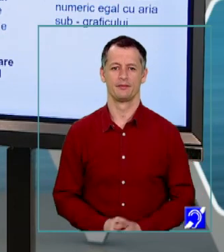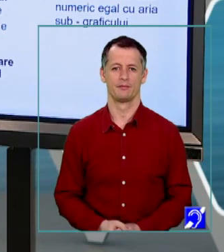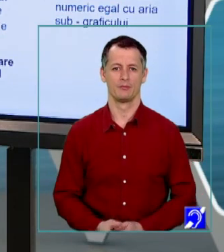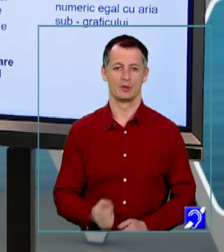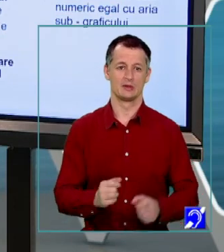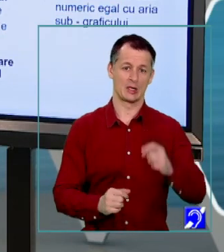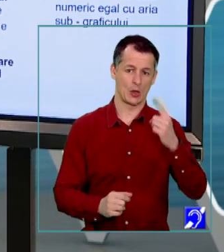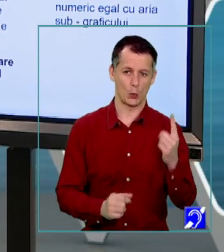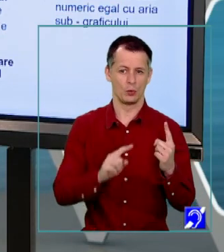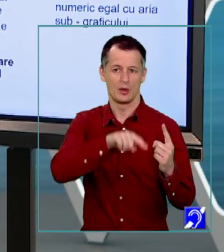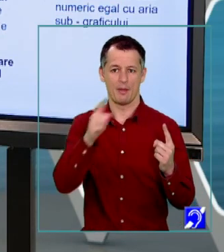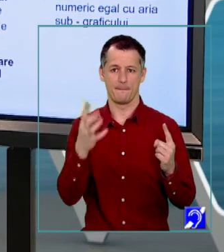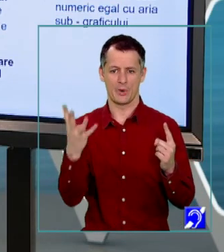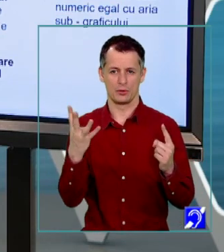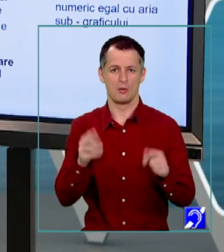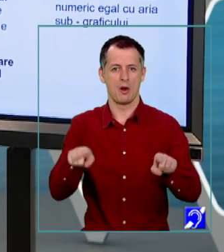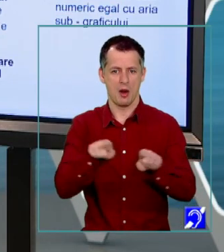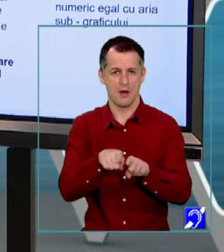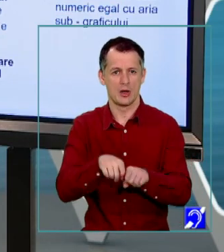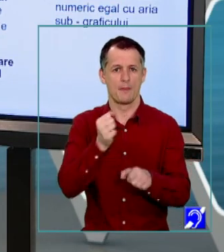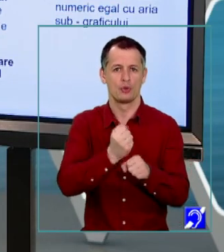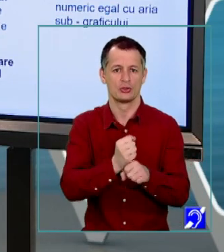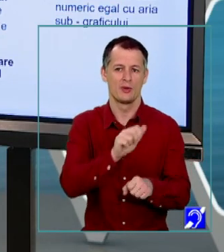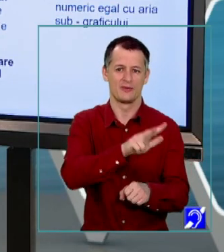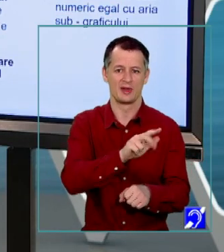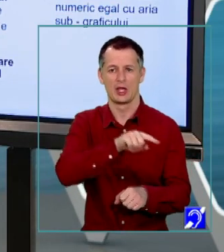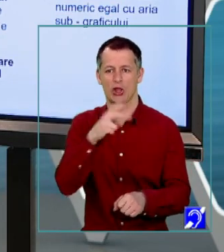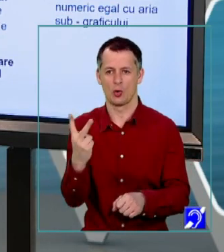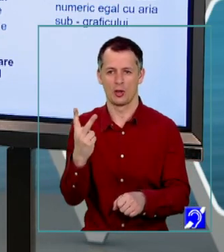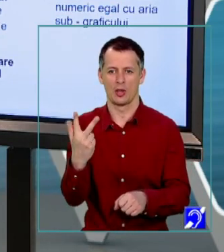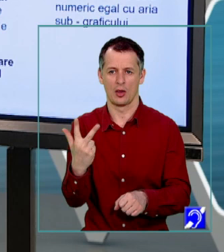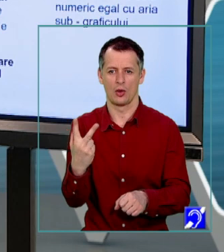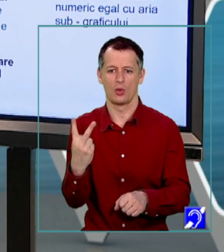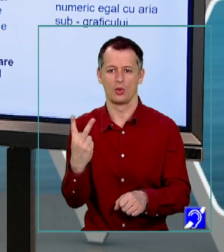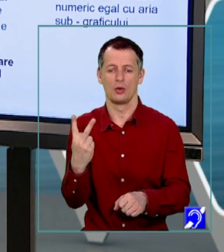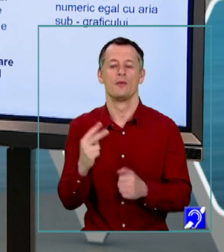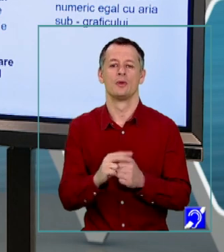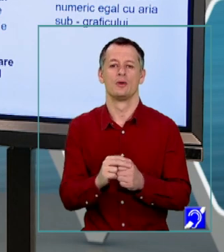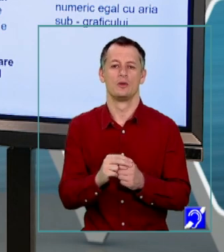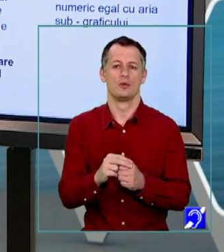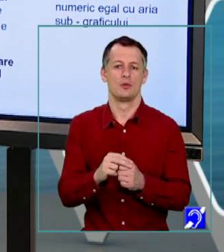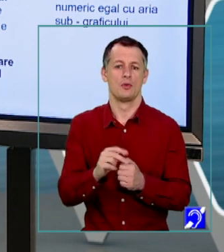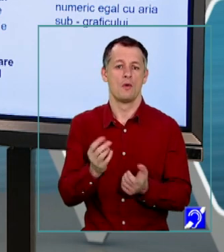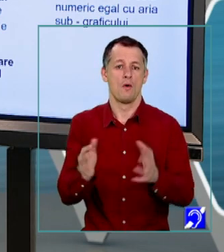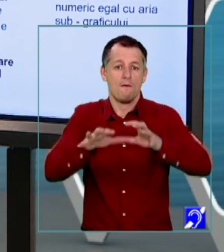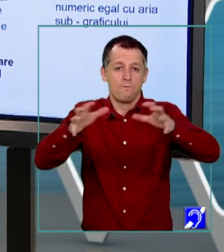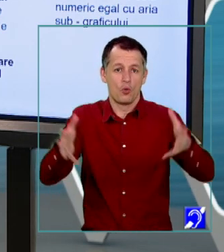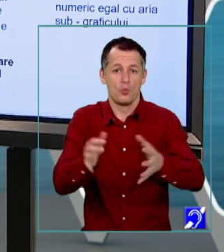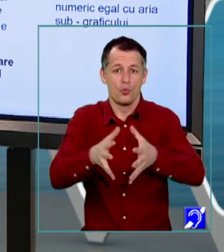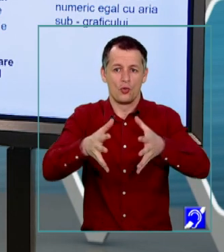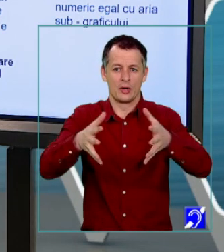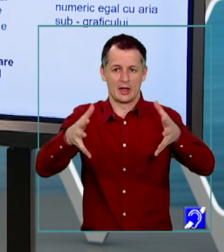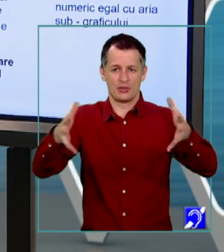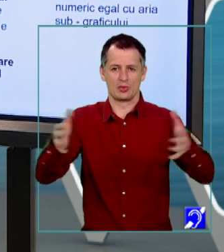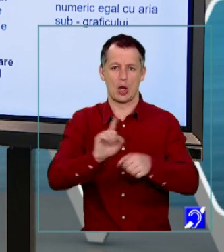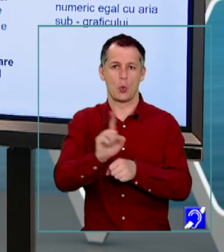Din starea 1 în starea 4, la fel ca în procesul 3-2, volumul crește, deci lucru mecanic este efectuat